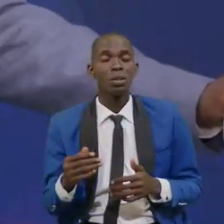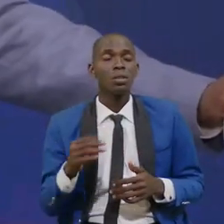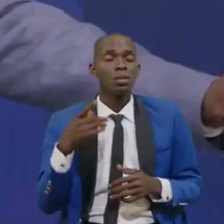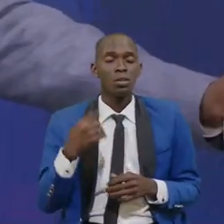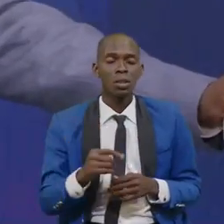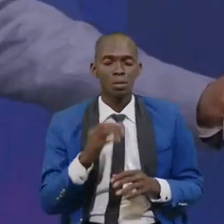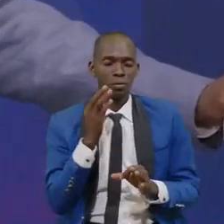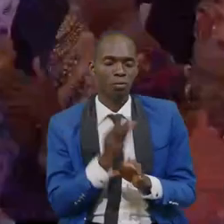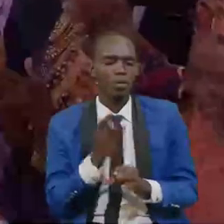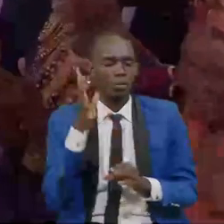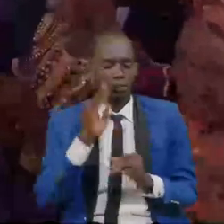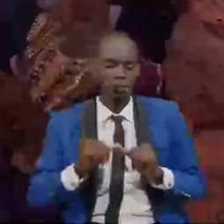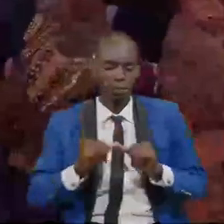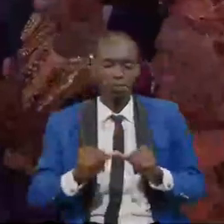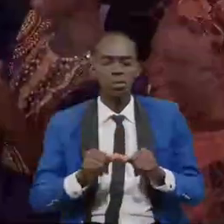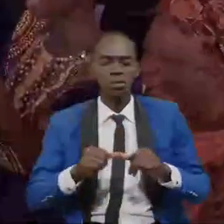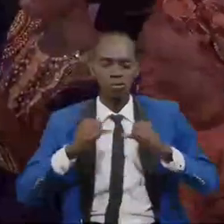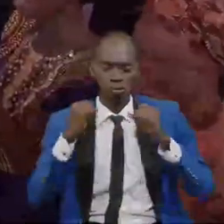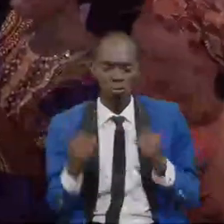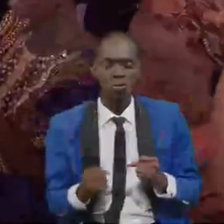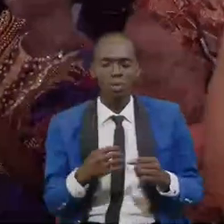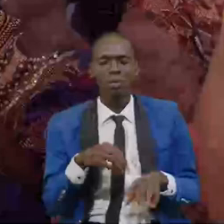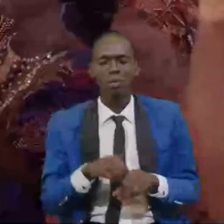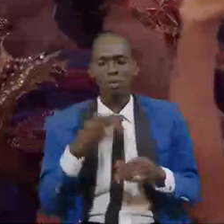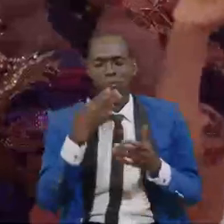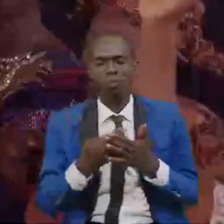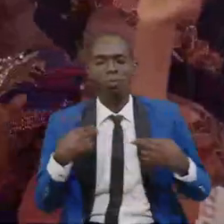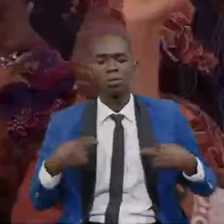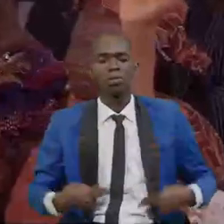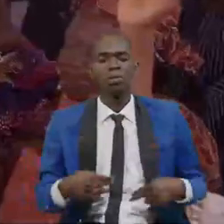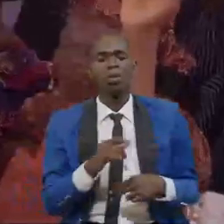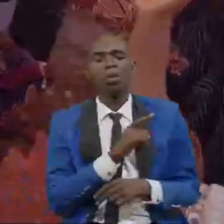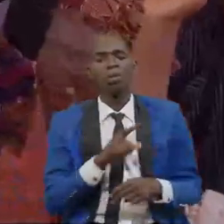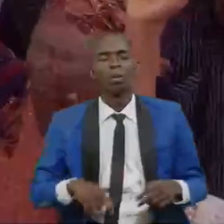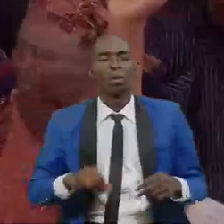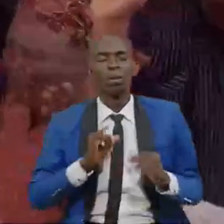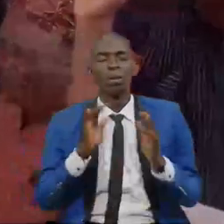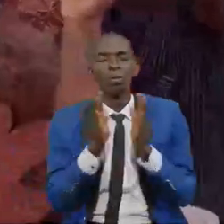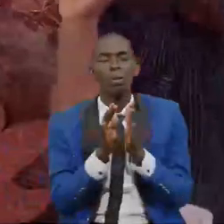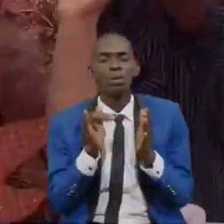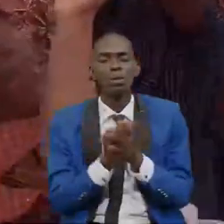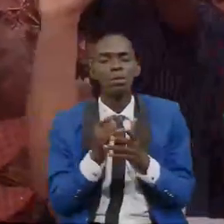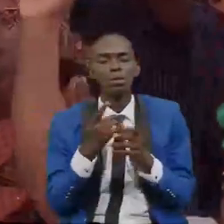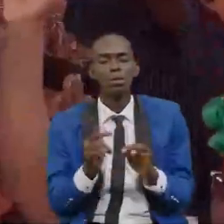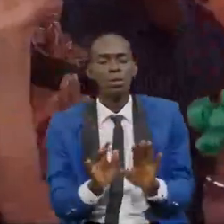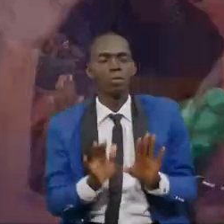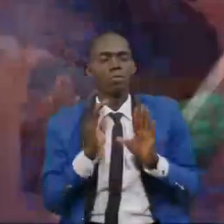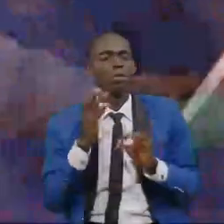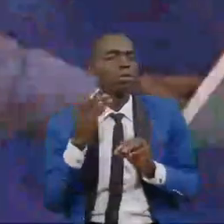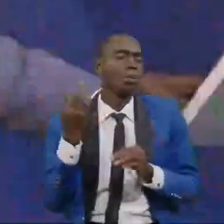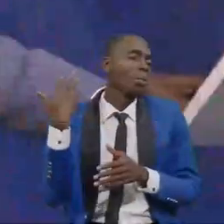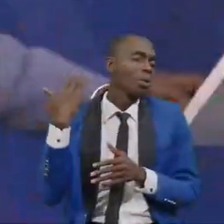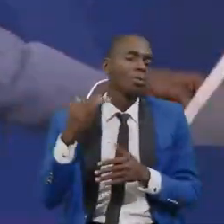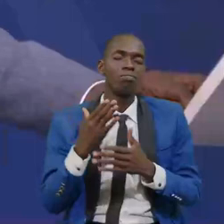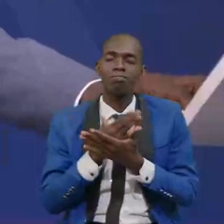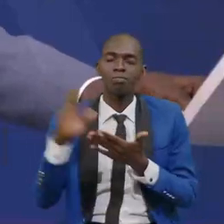demeurer forte et solide. Je prie, Seigneur, que les craintes du passé